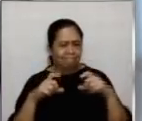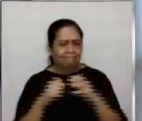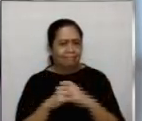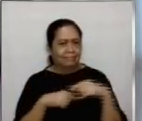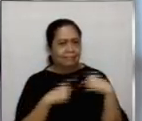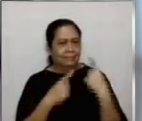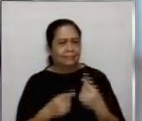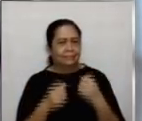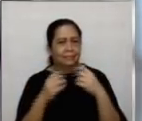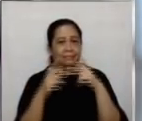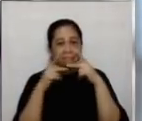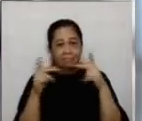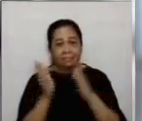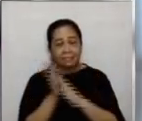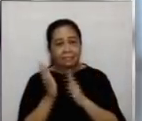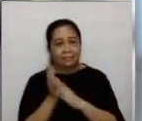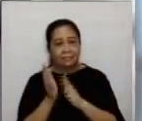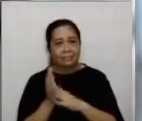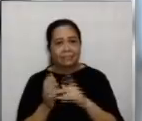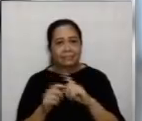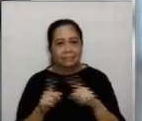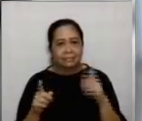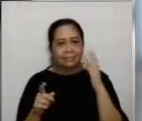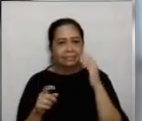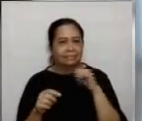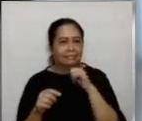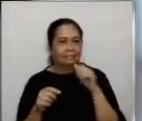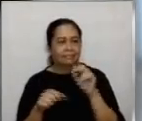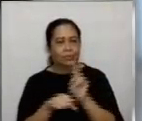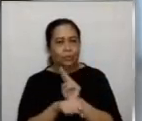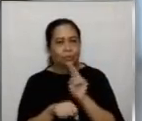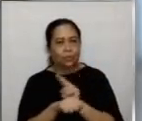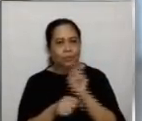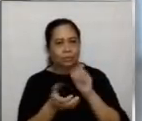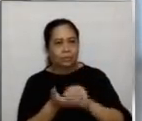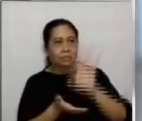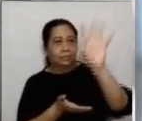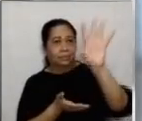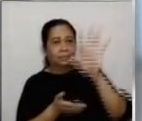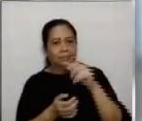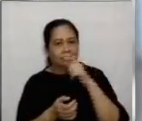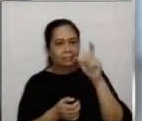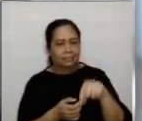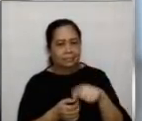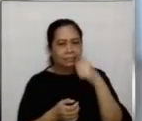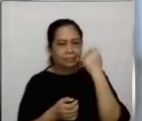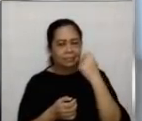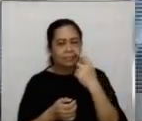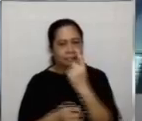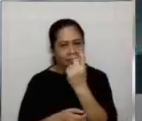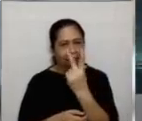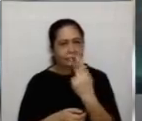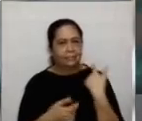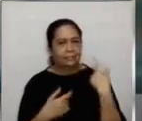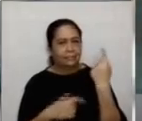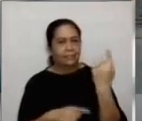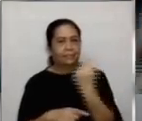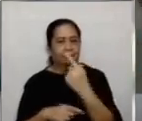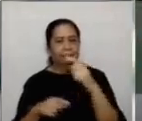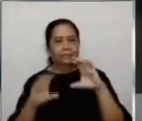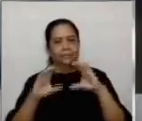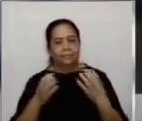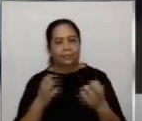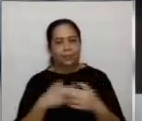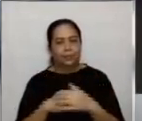public po ako at hindi naman po masyado nagagamit yung projector na dahil may television naman po ang bawat classroom. Ang